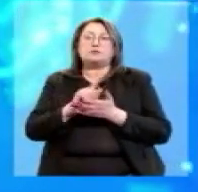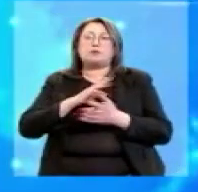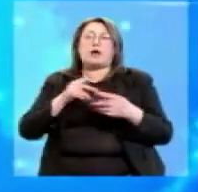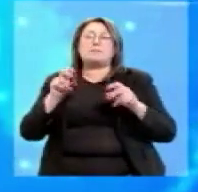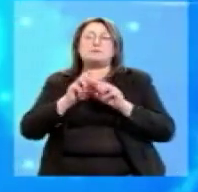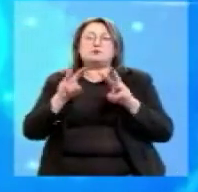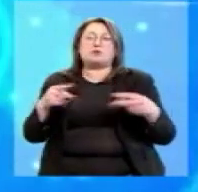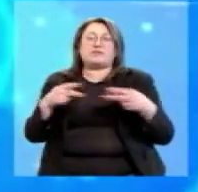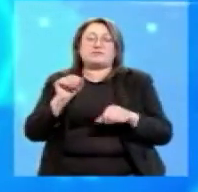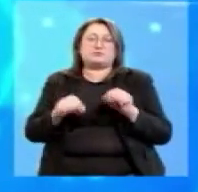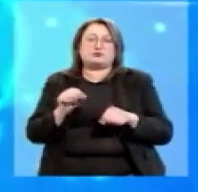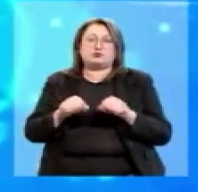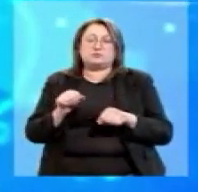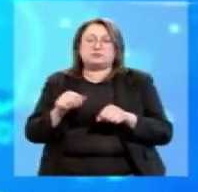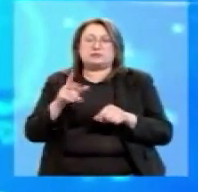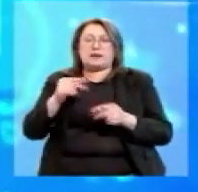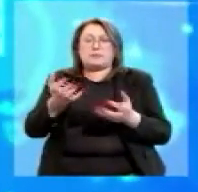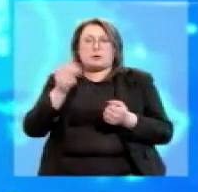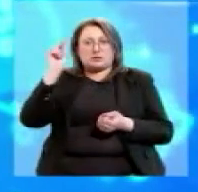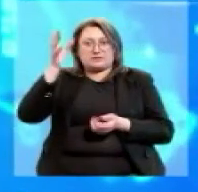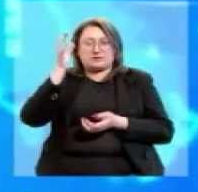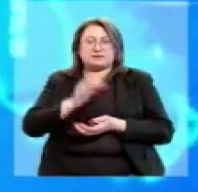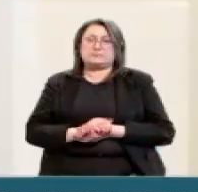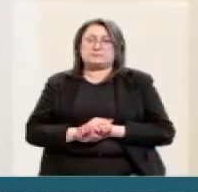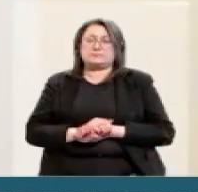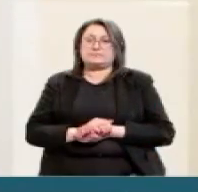мүмкіндіктерді қамтамасыз етуді көздейді. Толығырақ тілші тарқатсын.